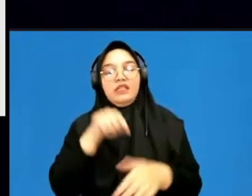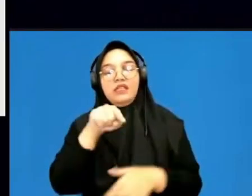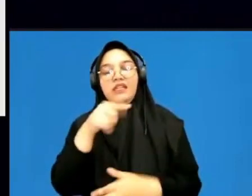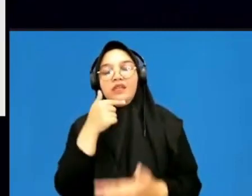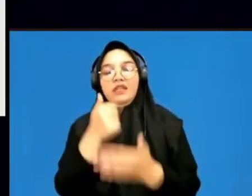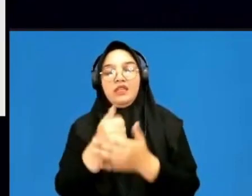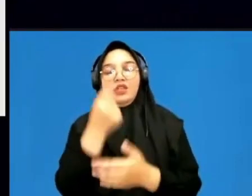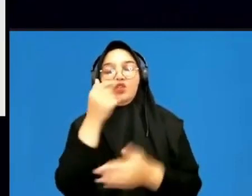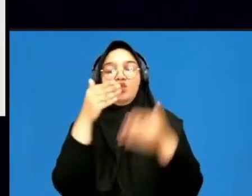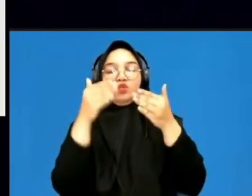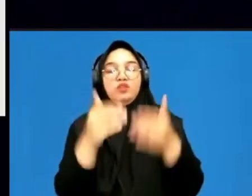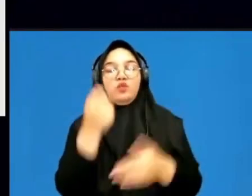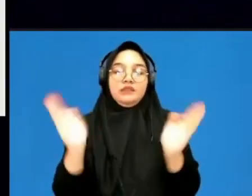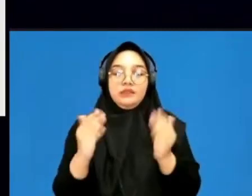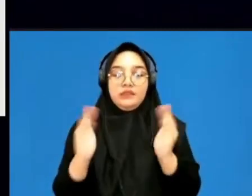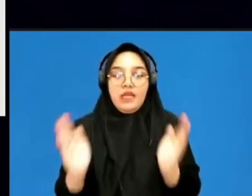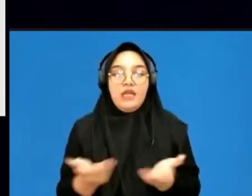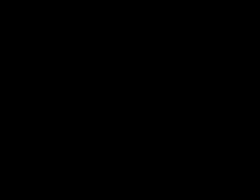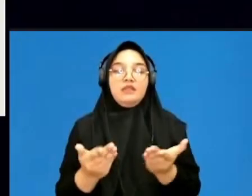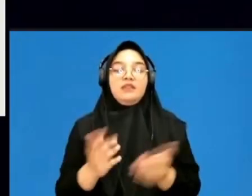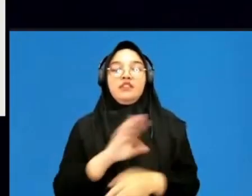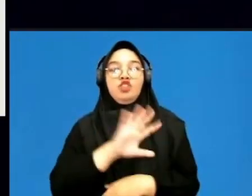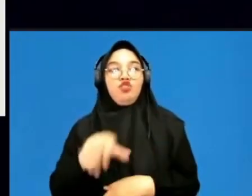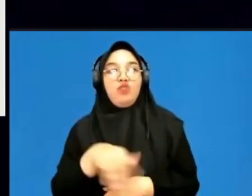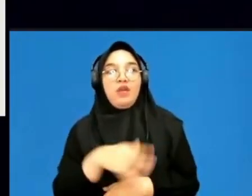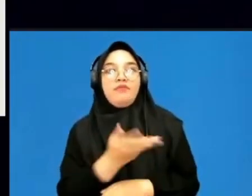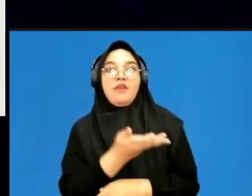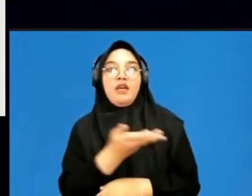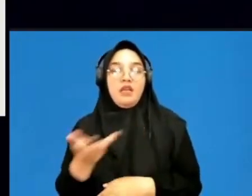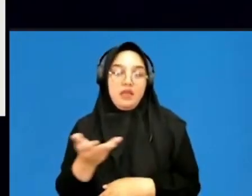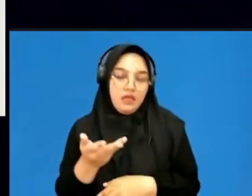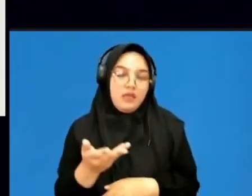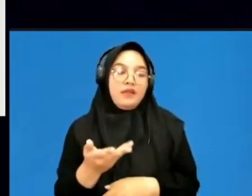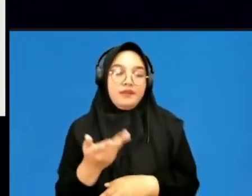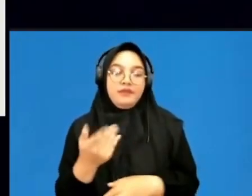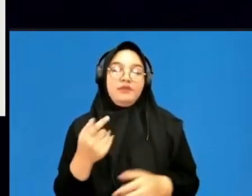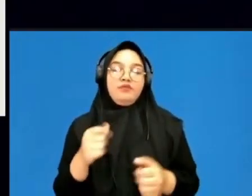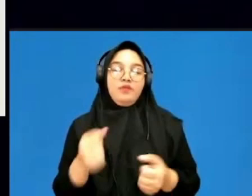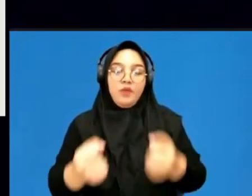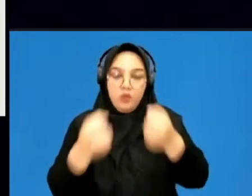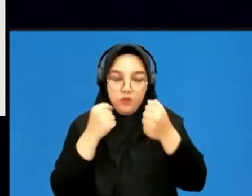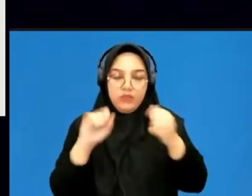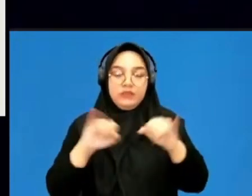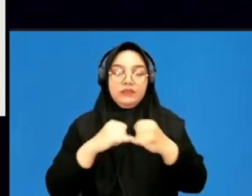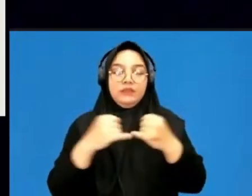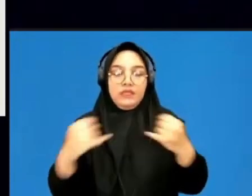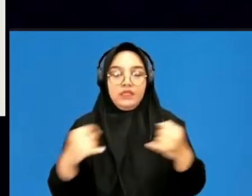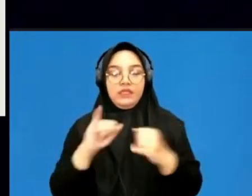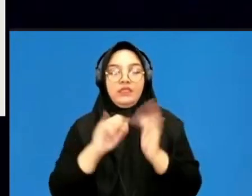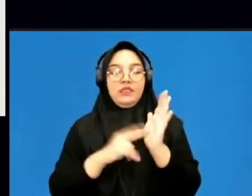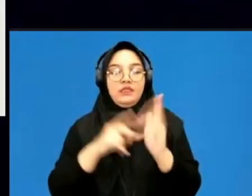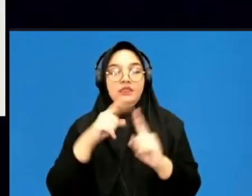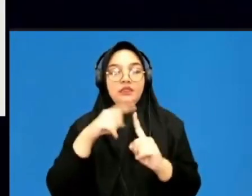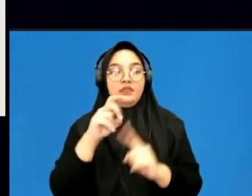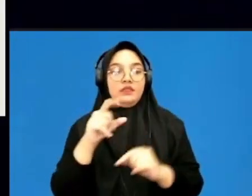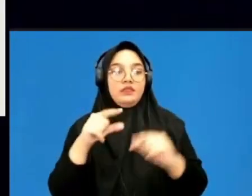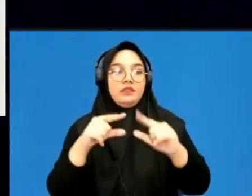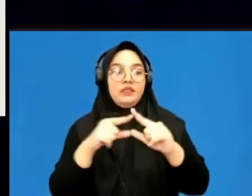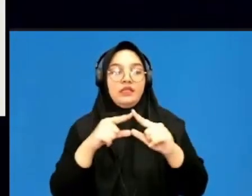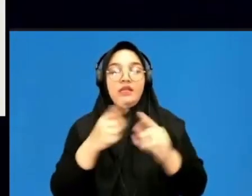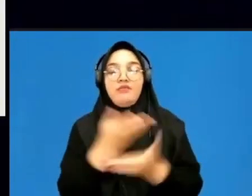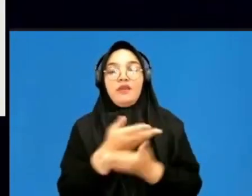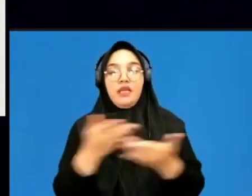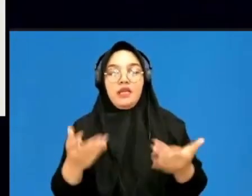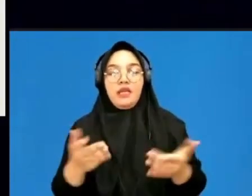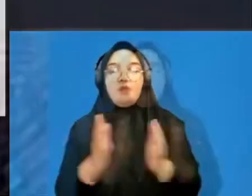untuk menekan jumlah pernikahan di bawah umur dan juga memperkuat jaringan intra apa namanya intra jaringan intra mereka